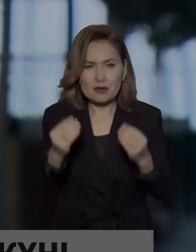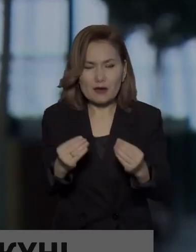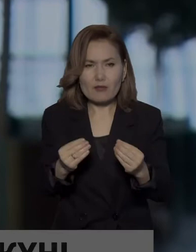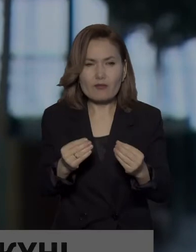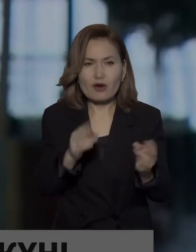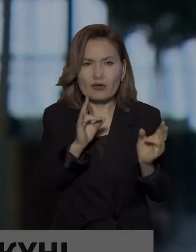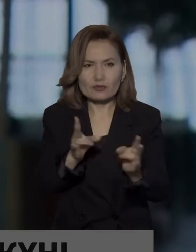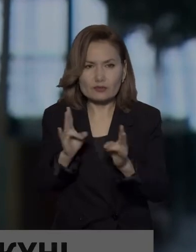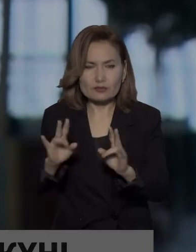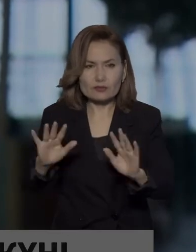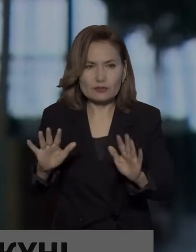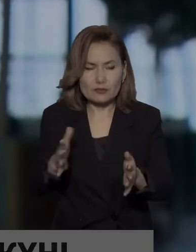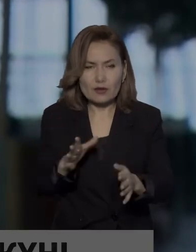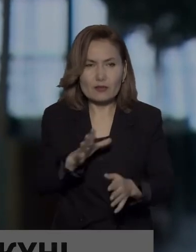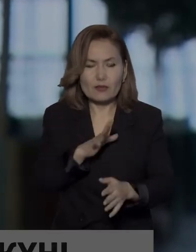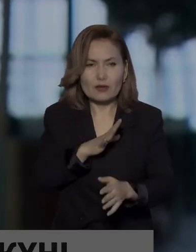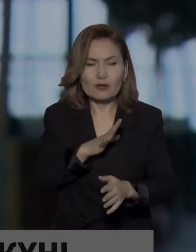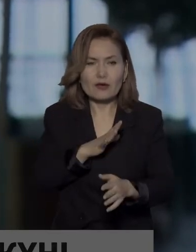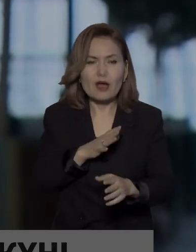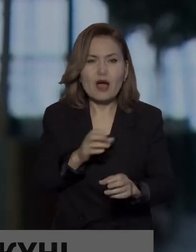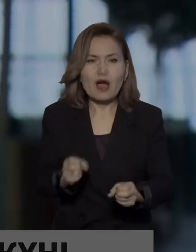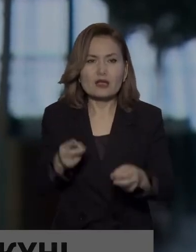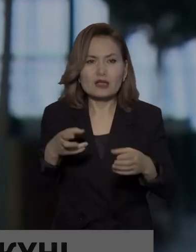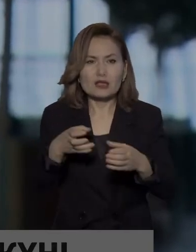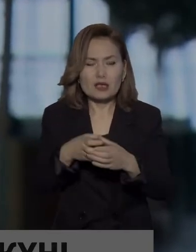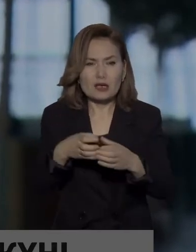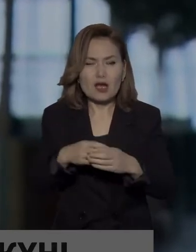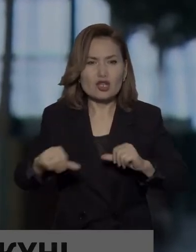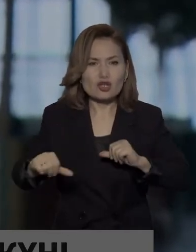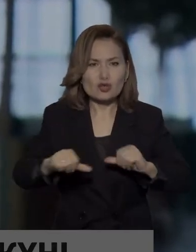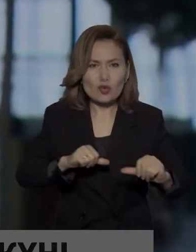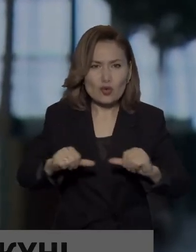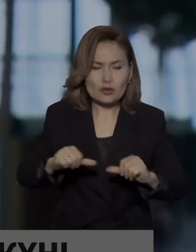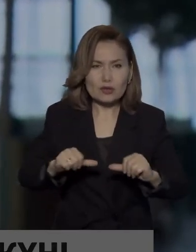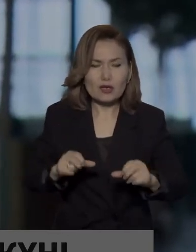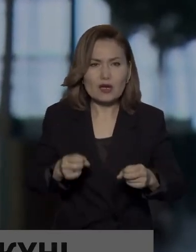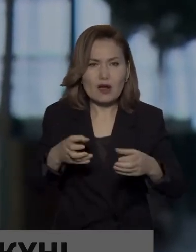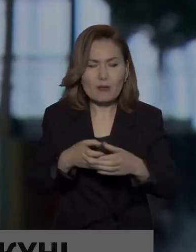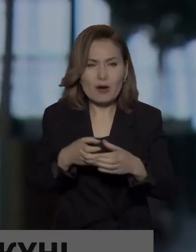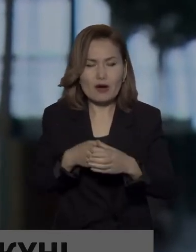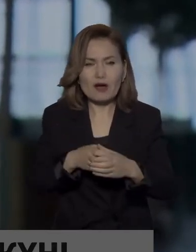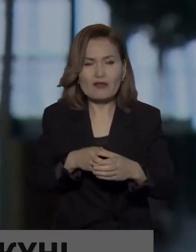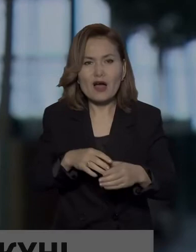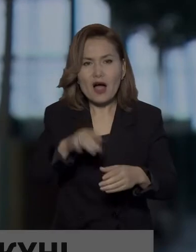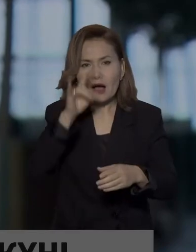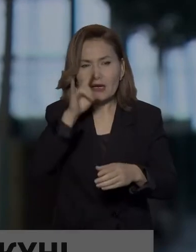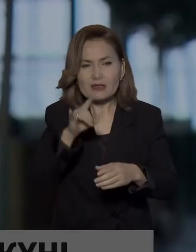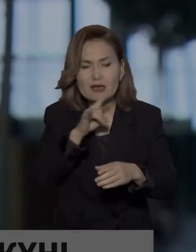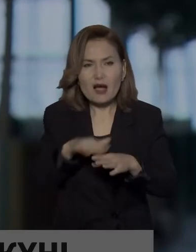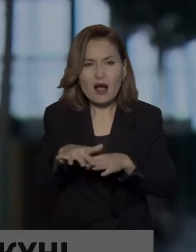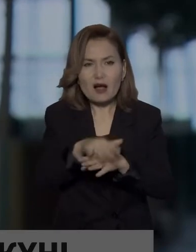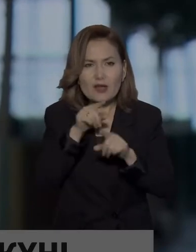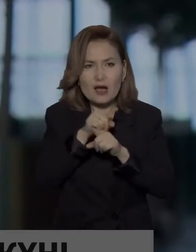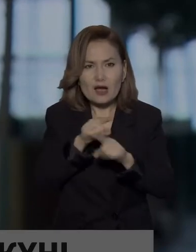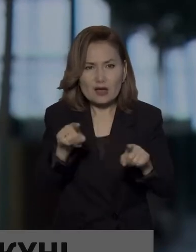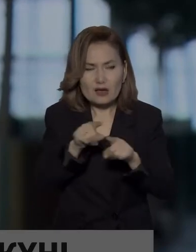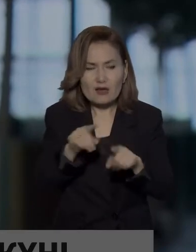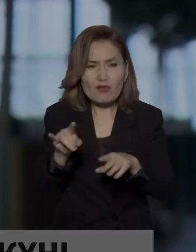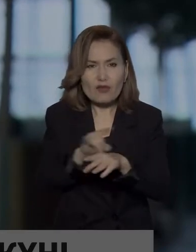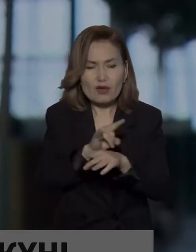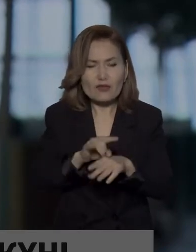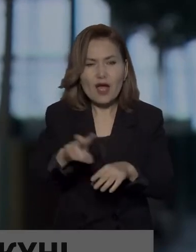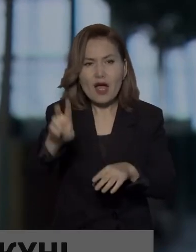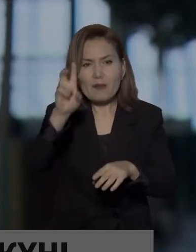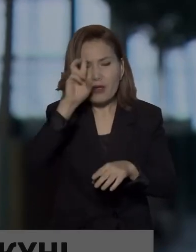өзі мынау террористердің, содырлардың елге іріткі салуға, мемлекеттің тәуелсіздігіне